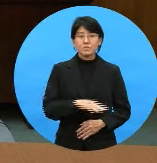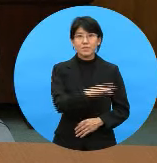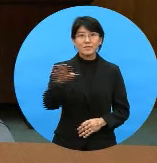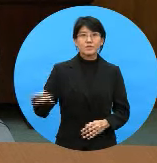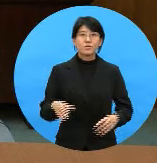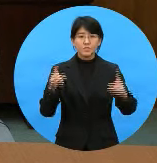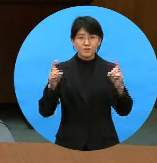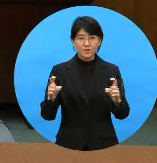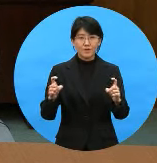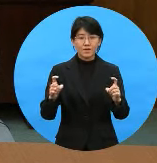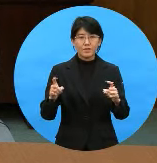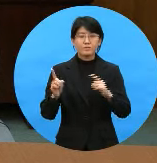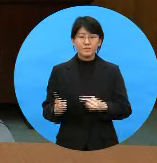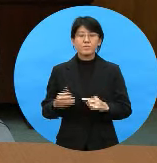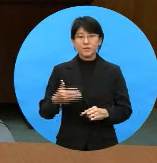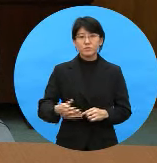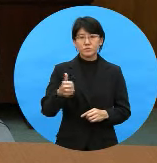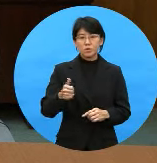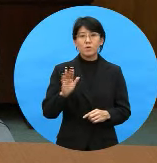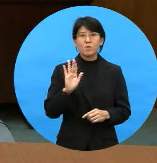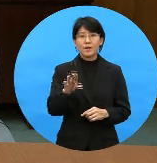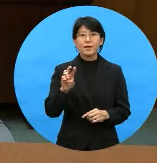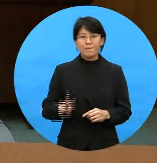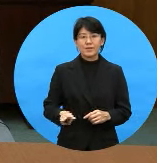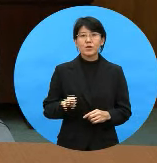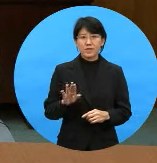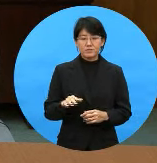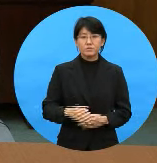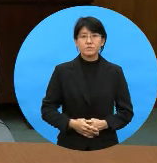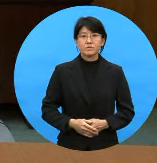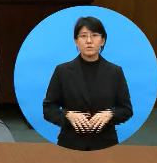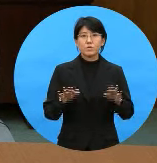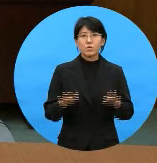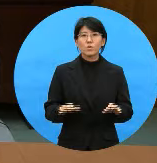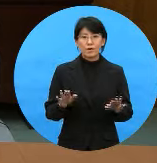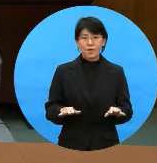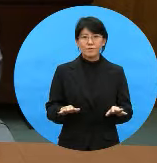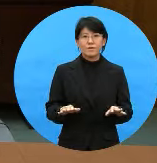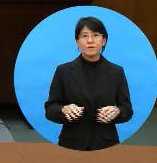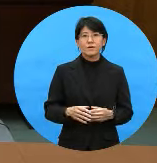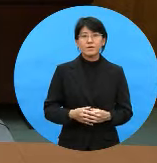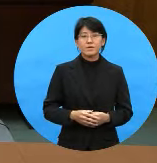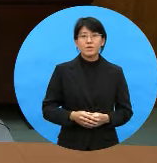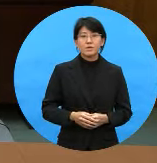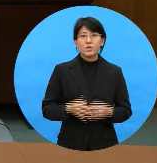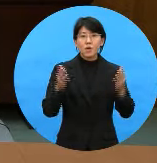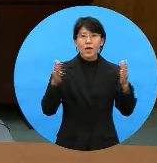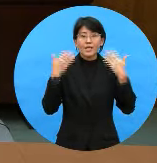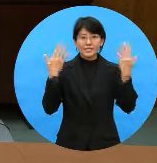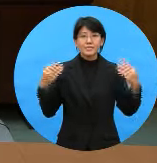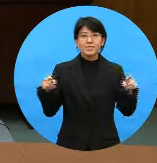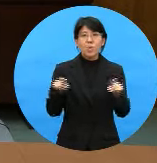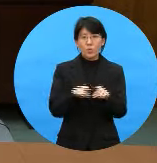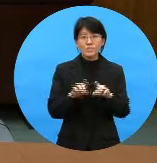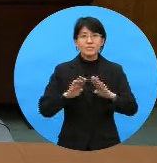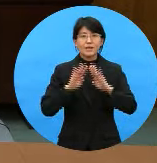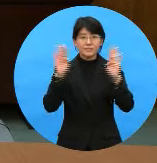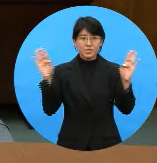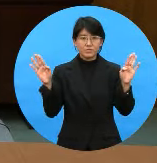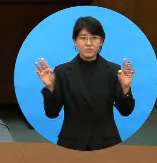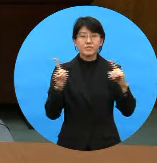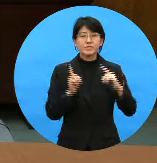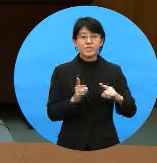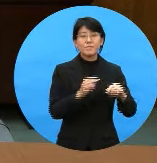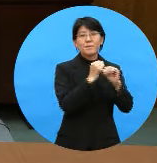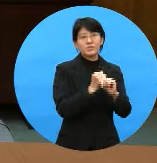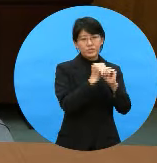皆さんこんにちは、練馬区長の前川明夫です。今回はこの秋同時に開催する練